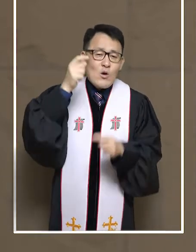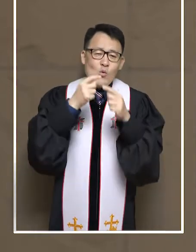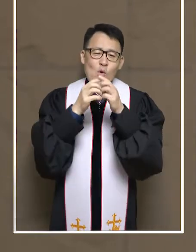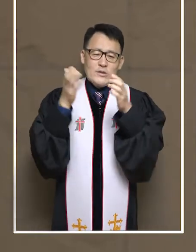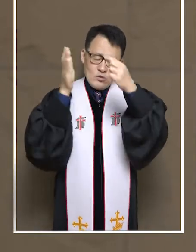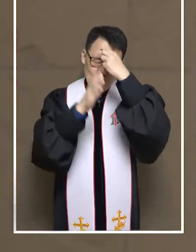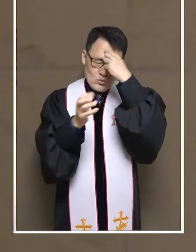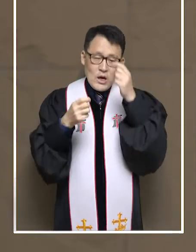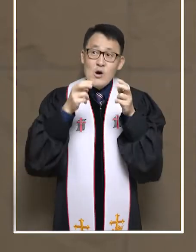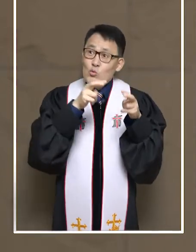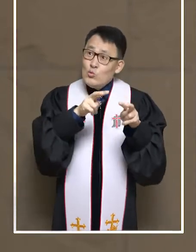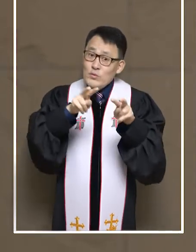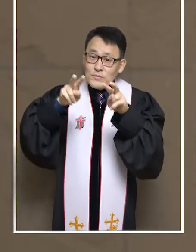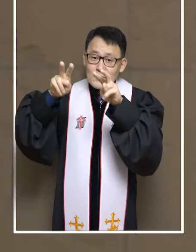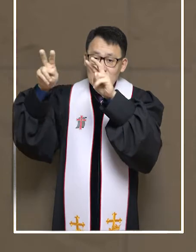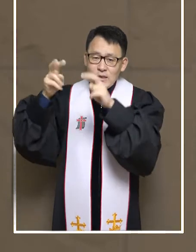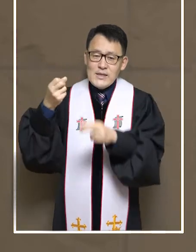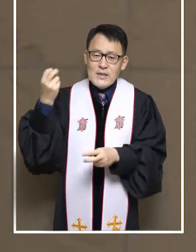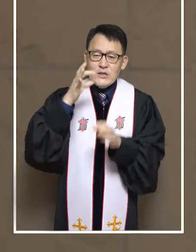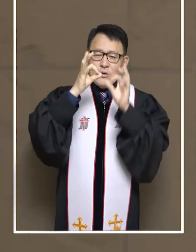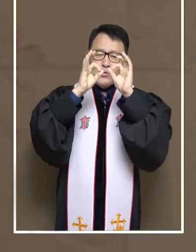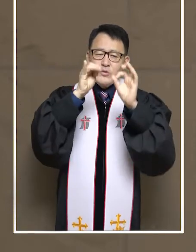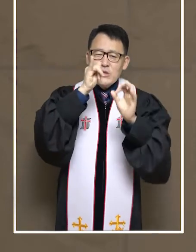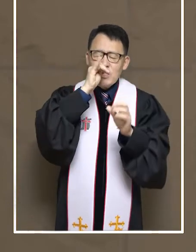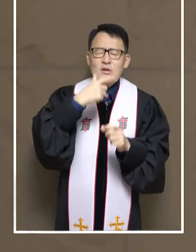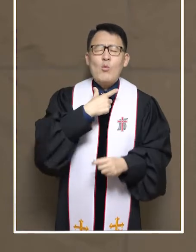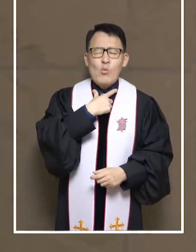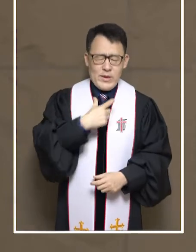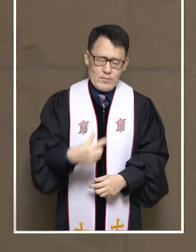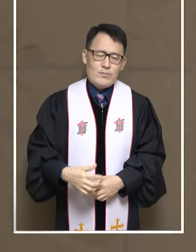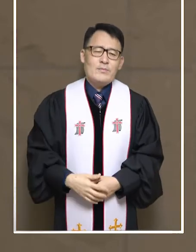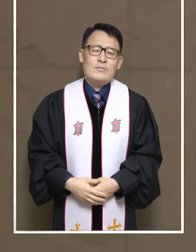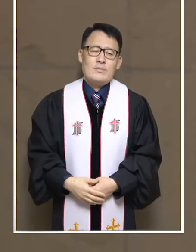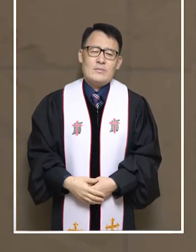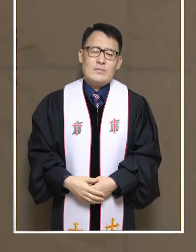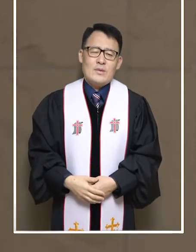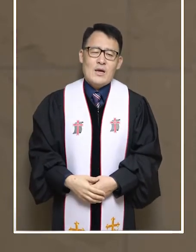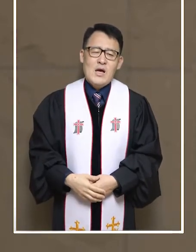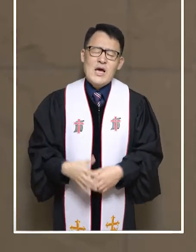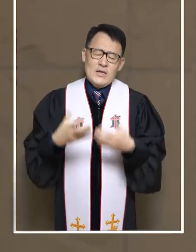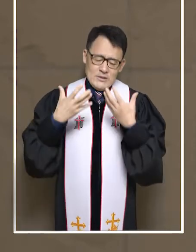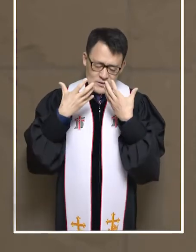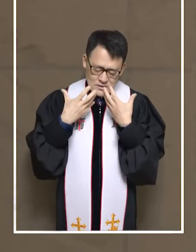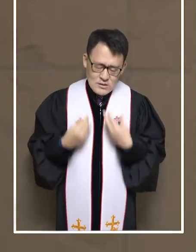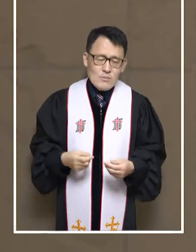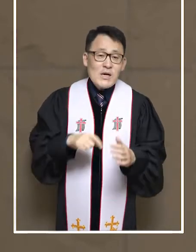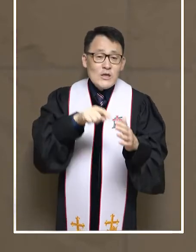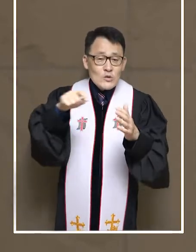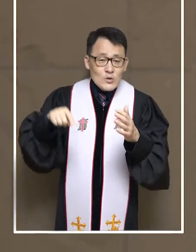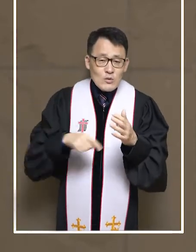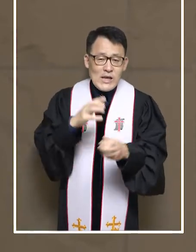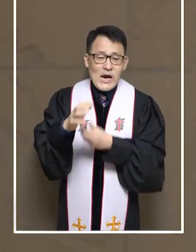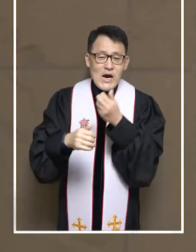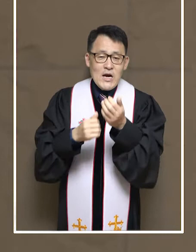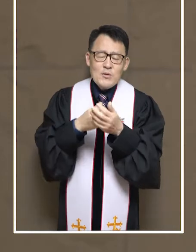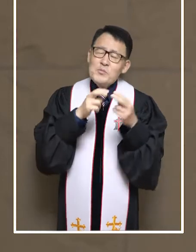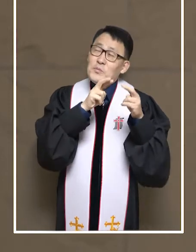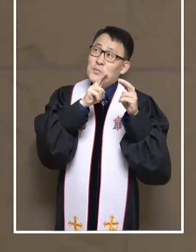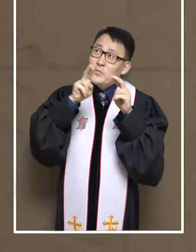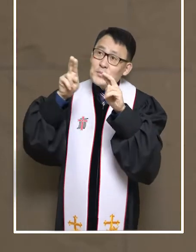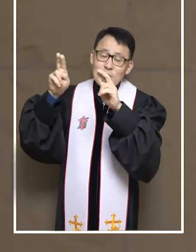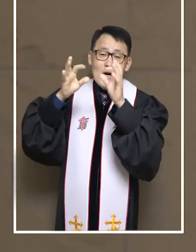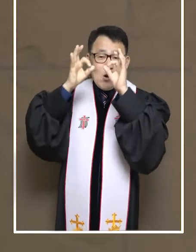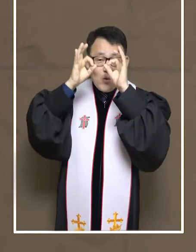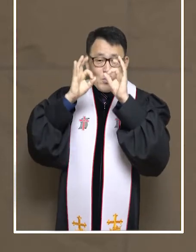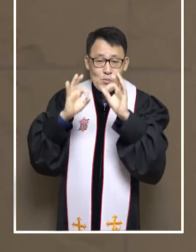우리 영락교회 성도들은 눈을 다시 뜨고 다시 볼 수 있게 되기를 원합니다. 그래서 절망